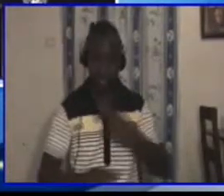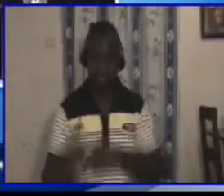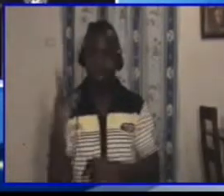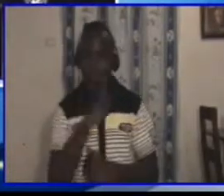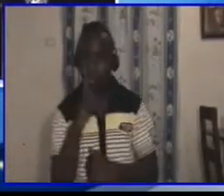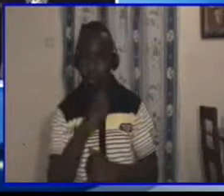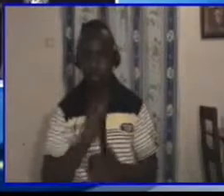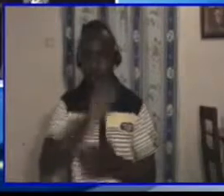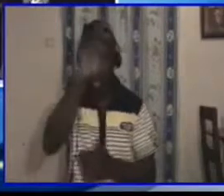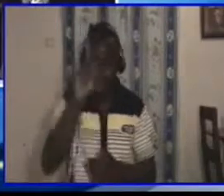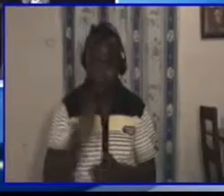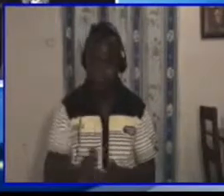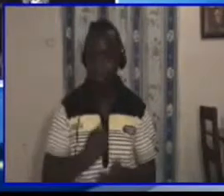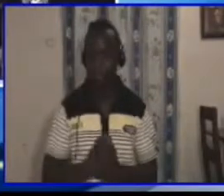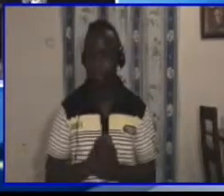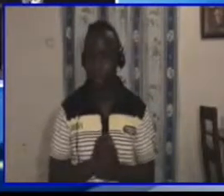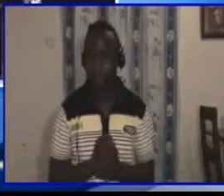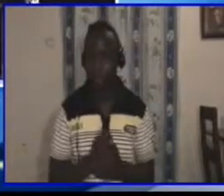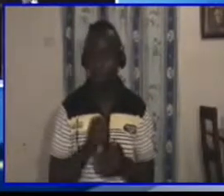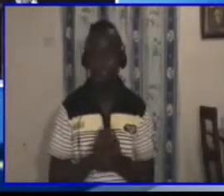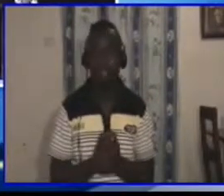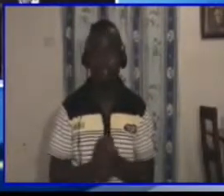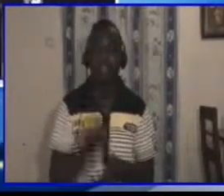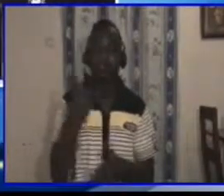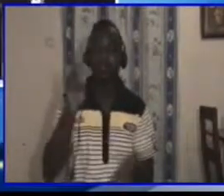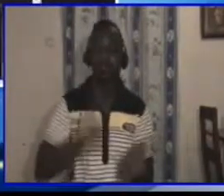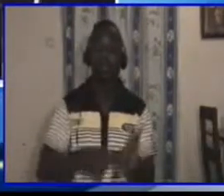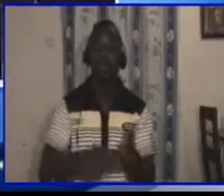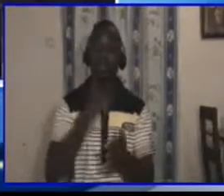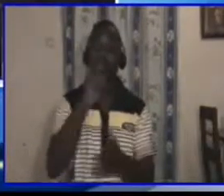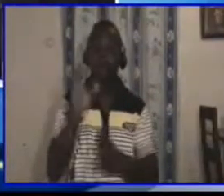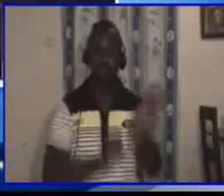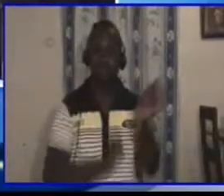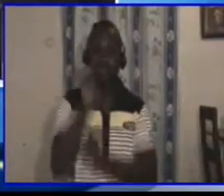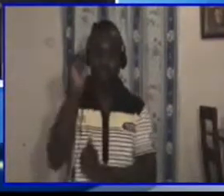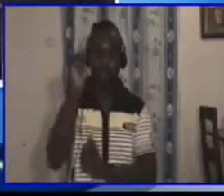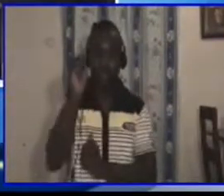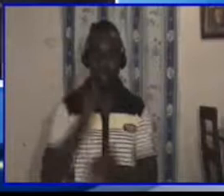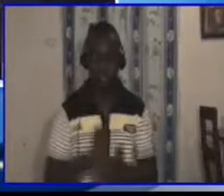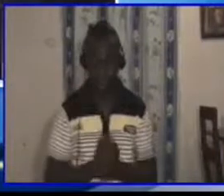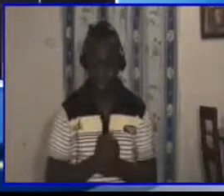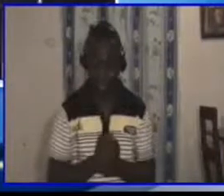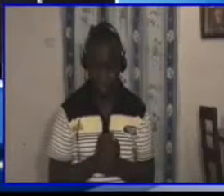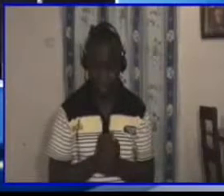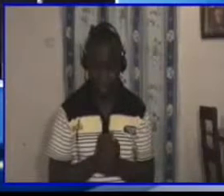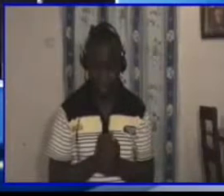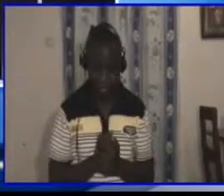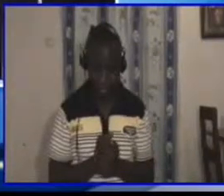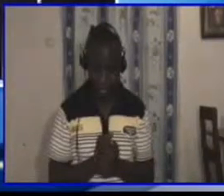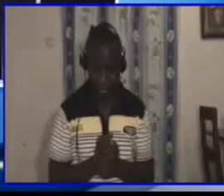padri si sono addormentati tutte le cose continuano come dal principio della